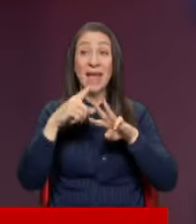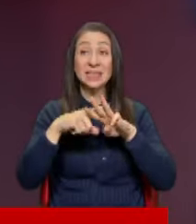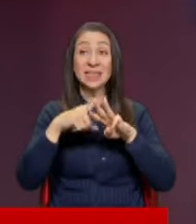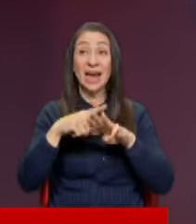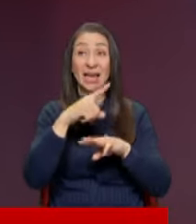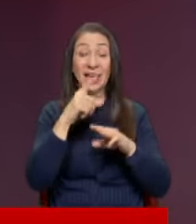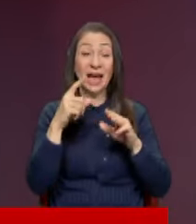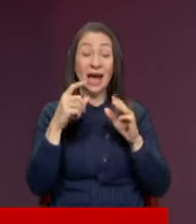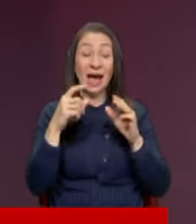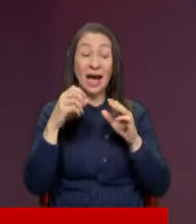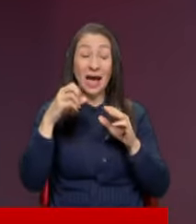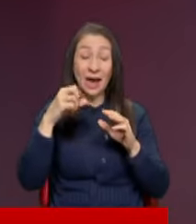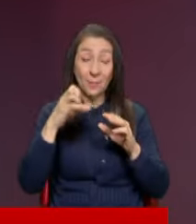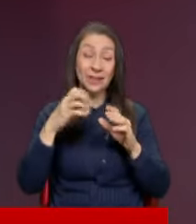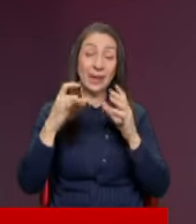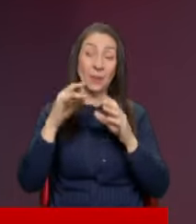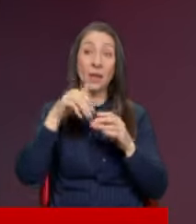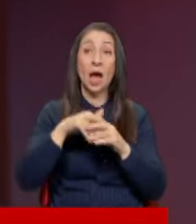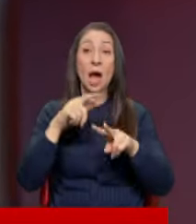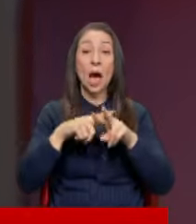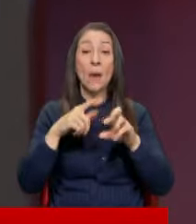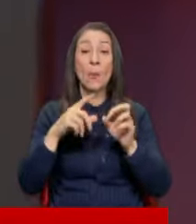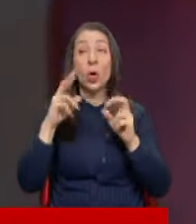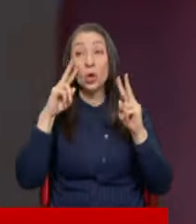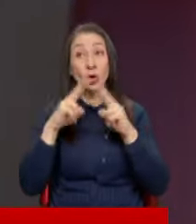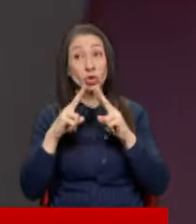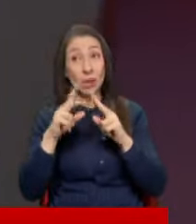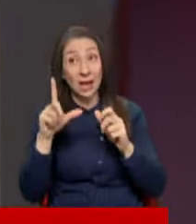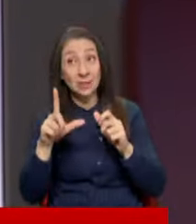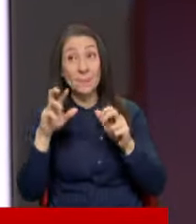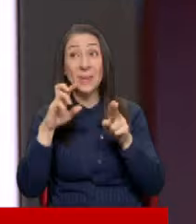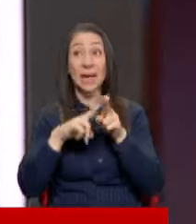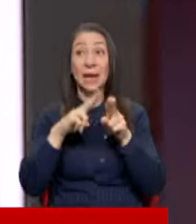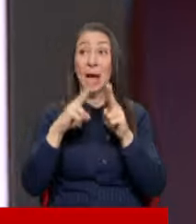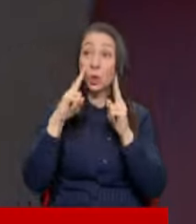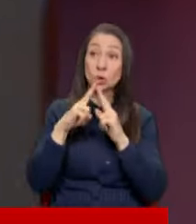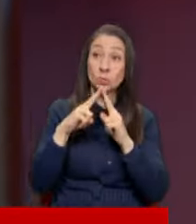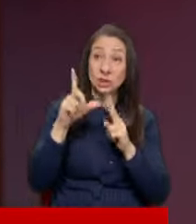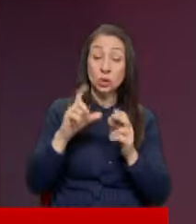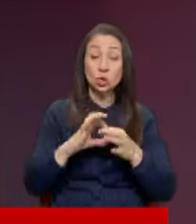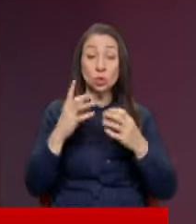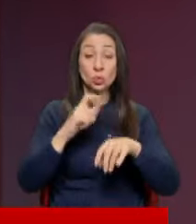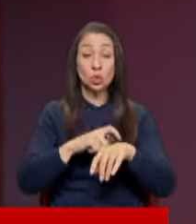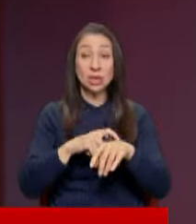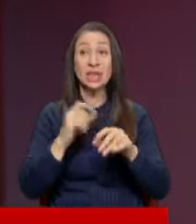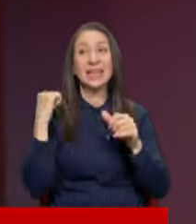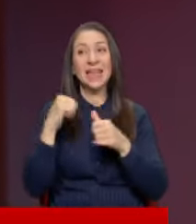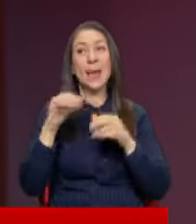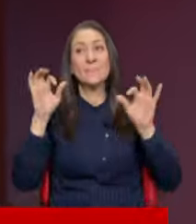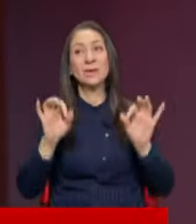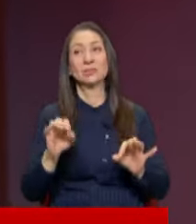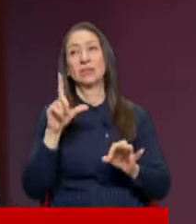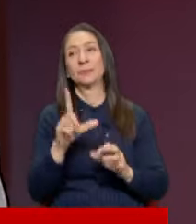AKP Diyarbakır milletvekili Apo la da görüşülmeli PKK ile da görüşülmeli çözüm süreci yeniden